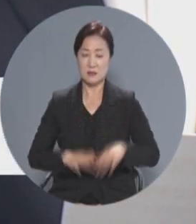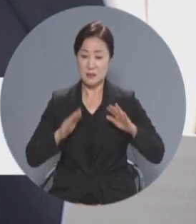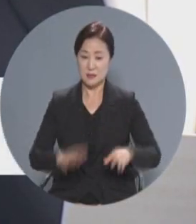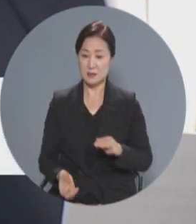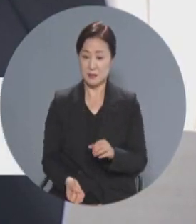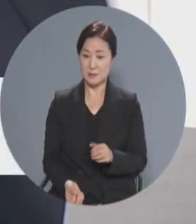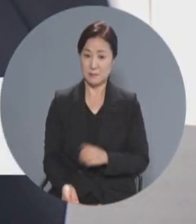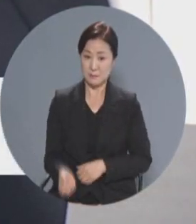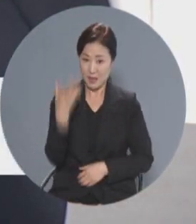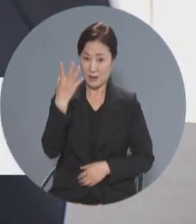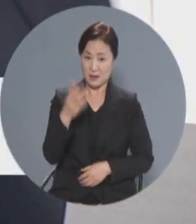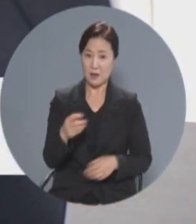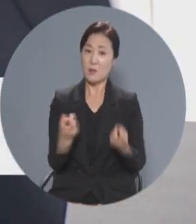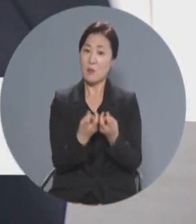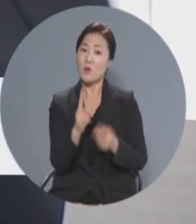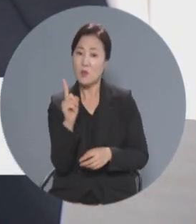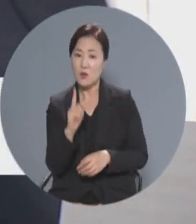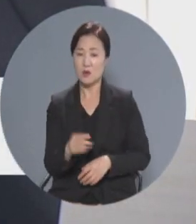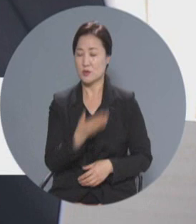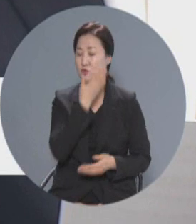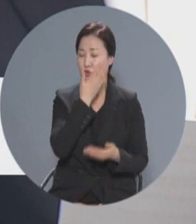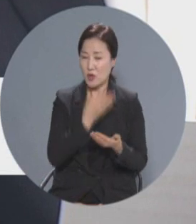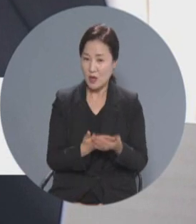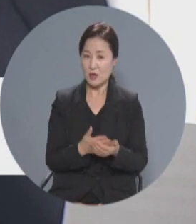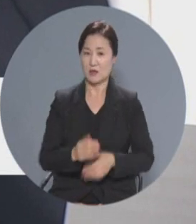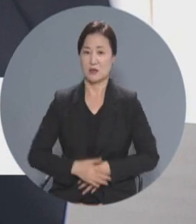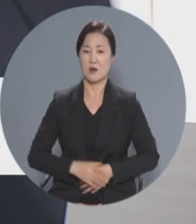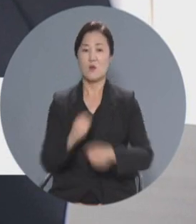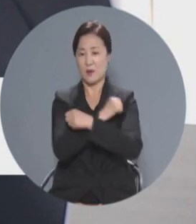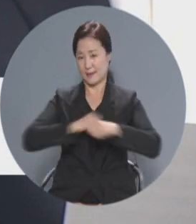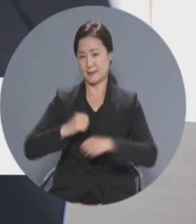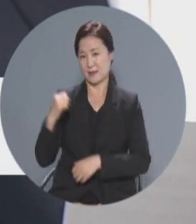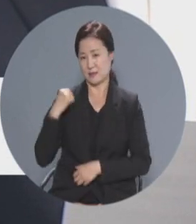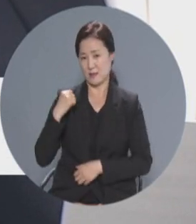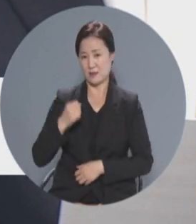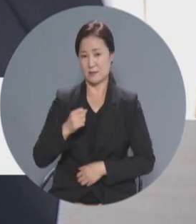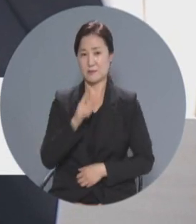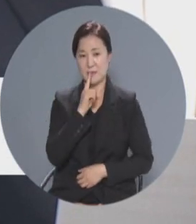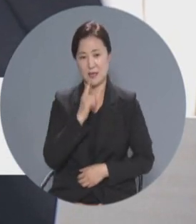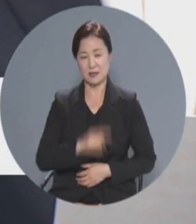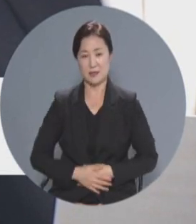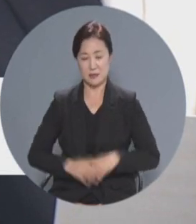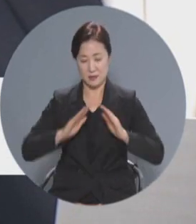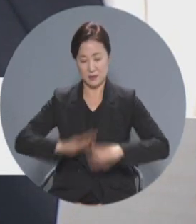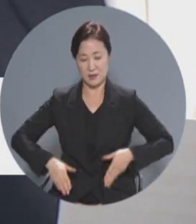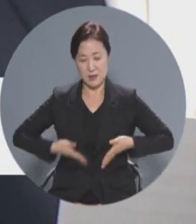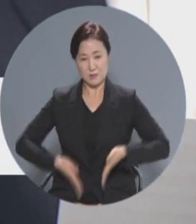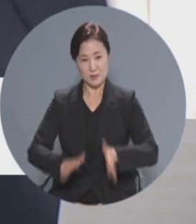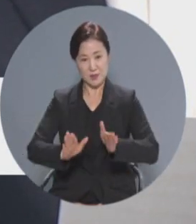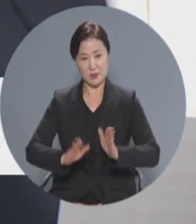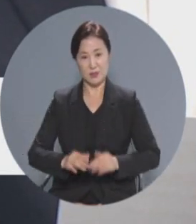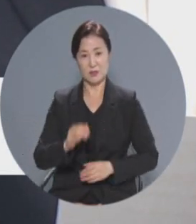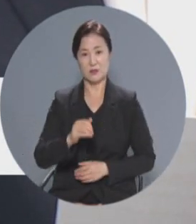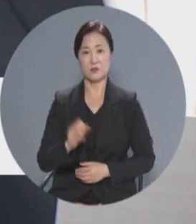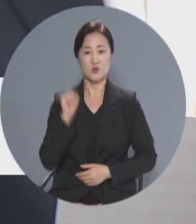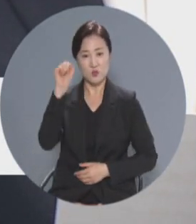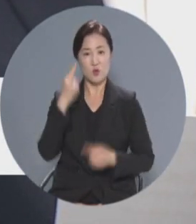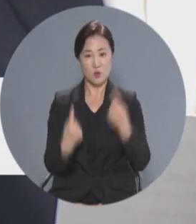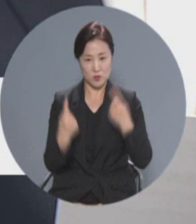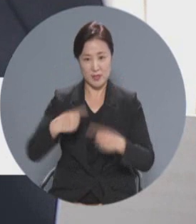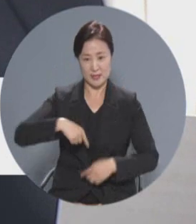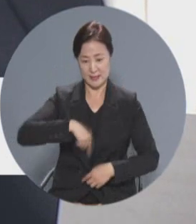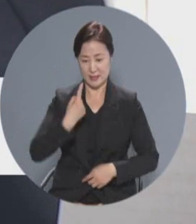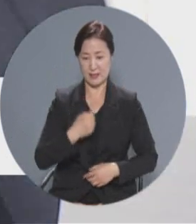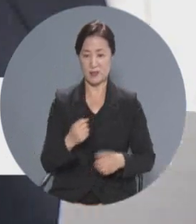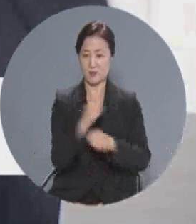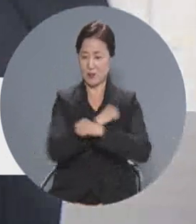때 결국 중요한 건 확장력이다라고 발언하여 호남 지역 출신의 후보보다 본인이